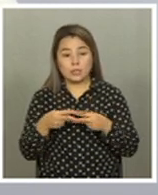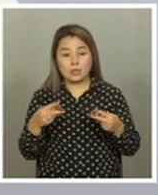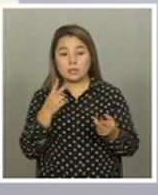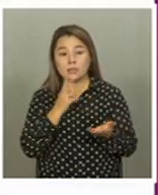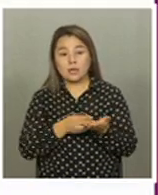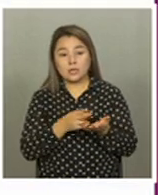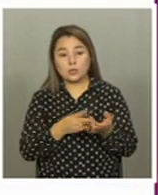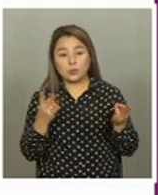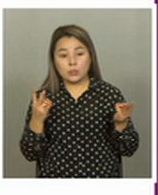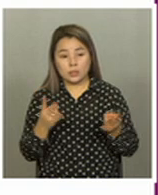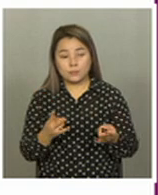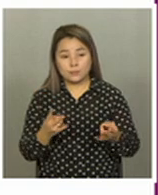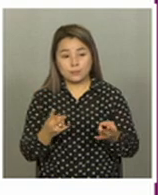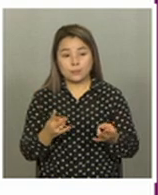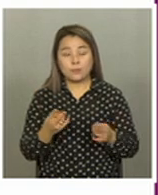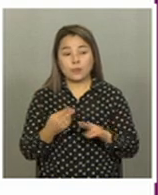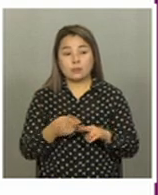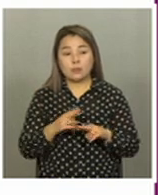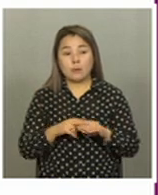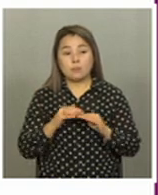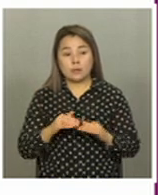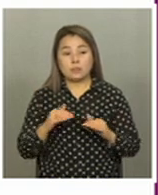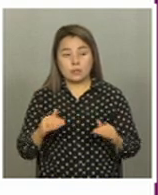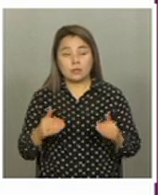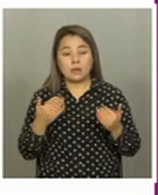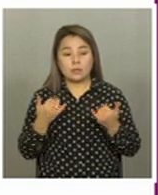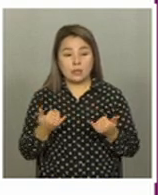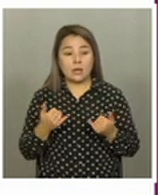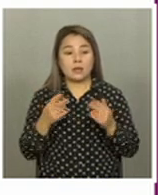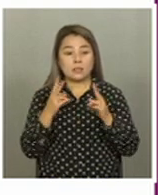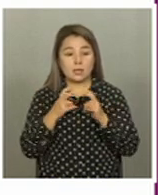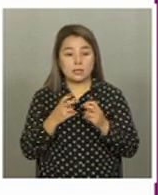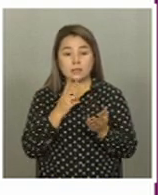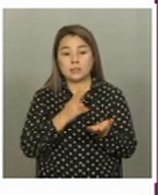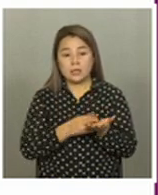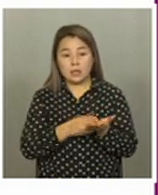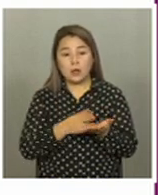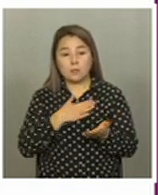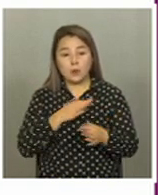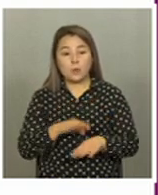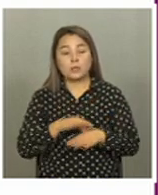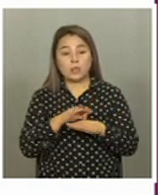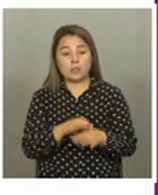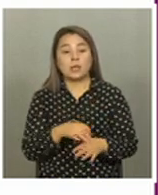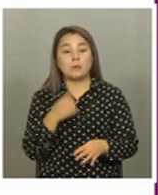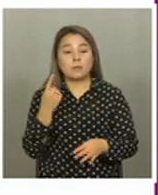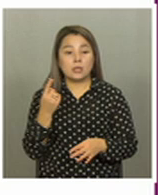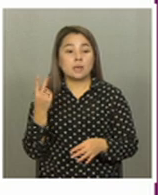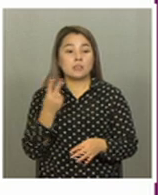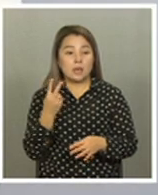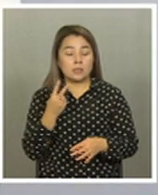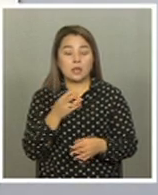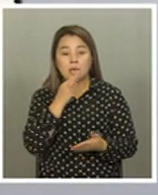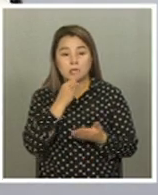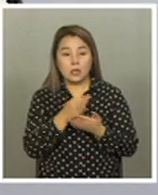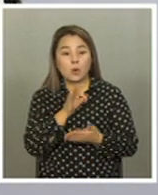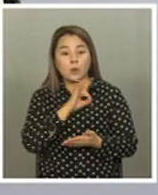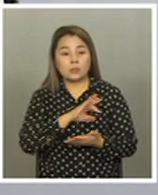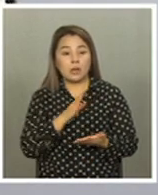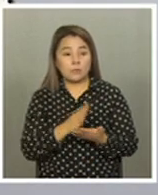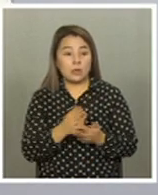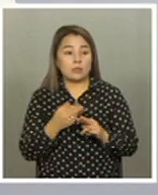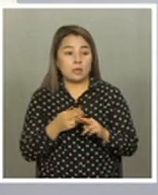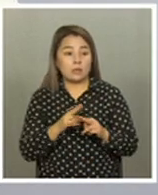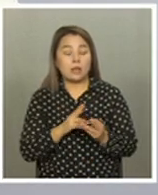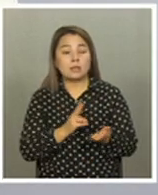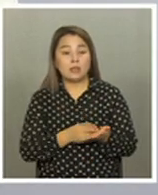керек. Балалар, біз теңдікті дәлелдеген кезде жаңағы өткен бірінші, екінші белгімізді қолданамыз. Мінекей,